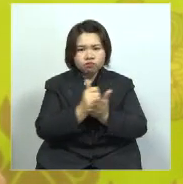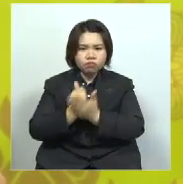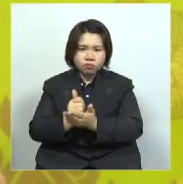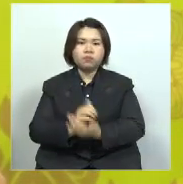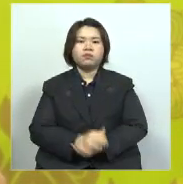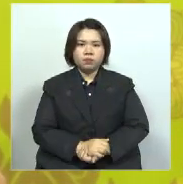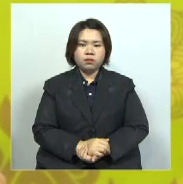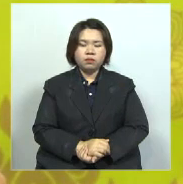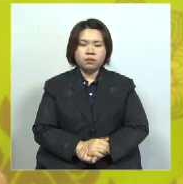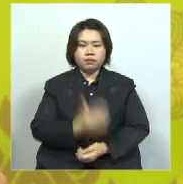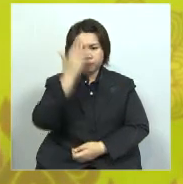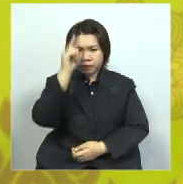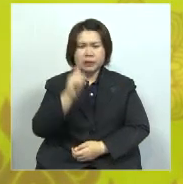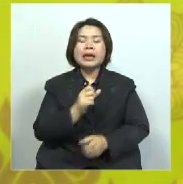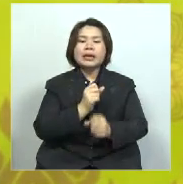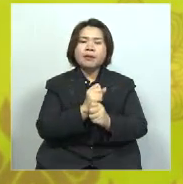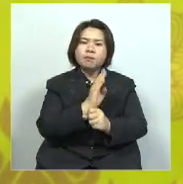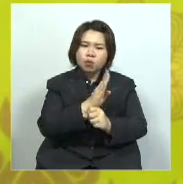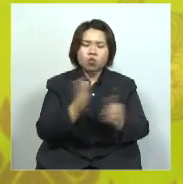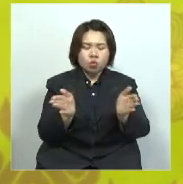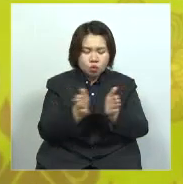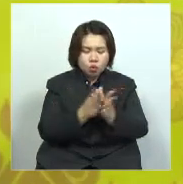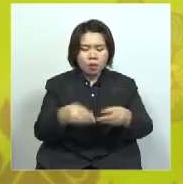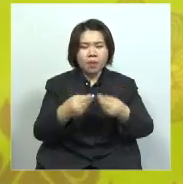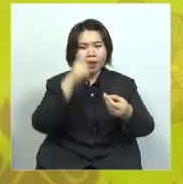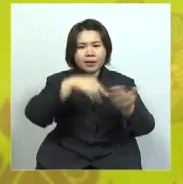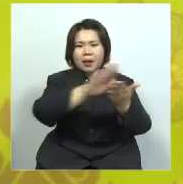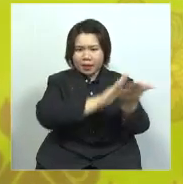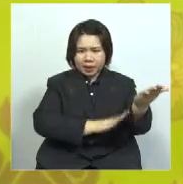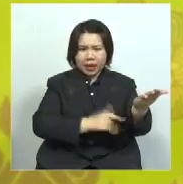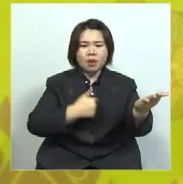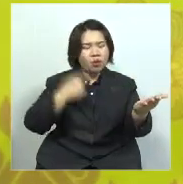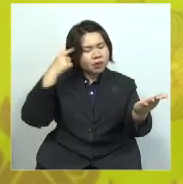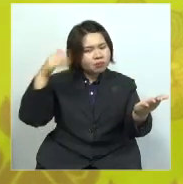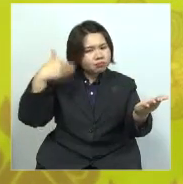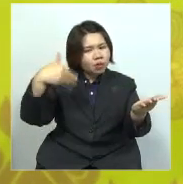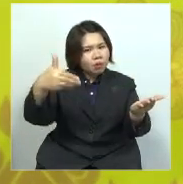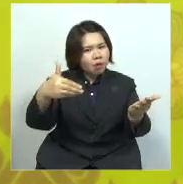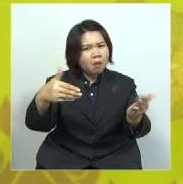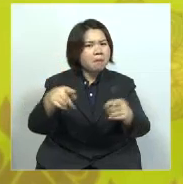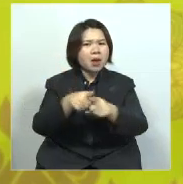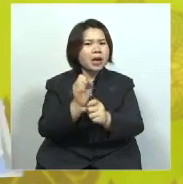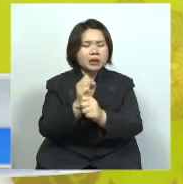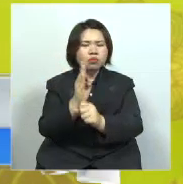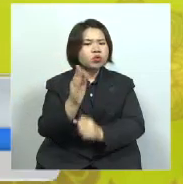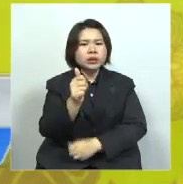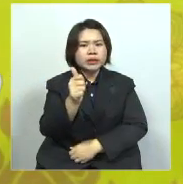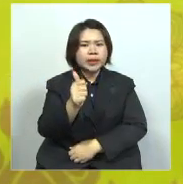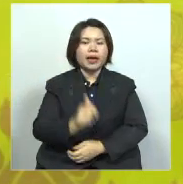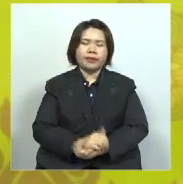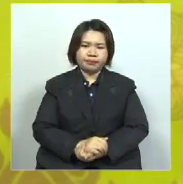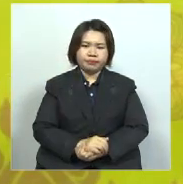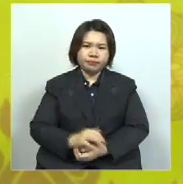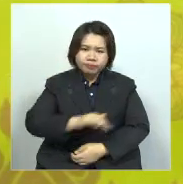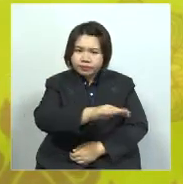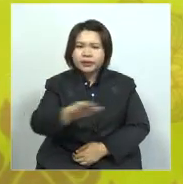ะเราทำกุศลร่วมกันเนี่ยเพื่อแผ่นดินของเราผมว่ามันจะเป็นกุศลได้ดีกว่าทุกอย่